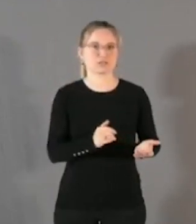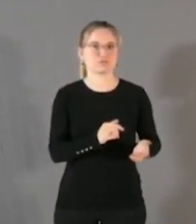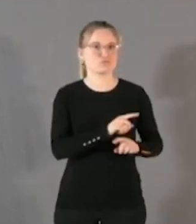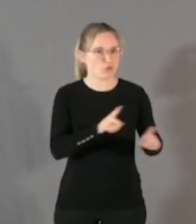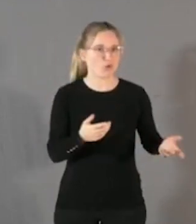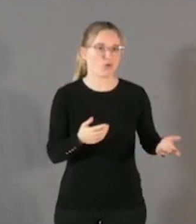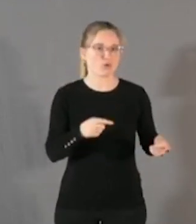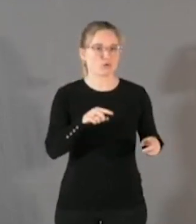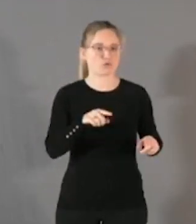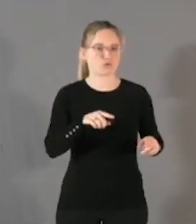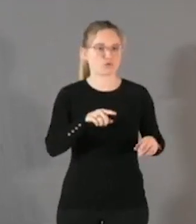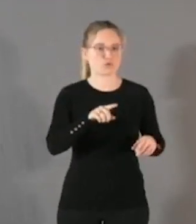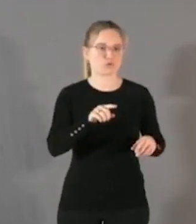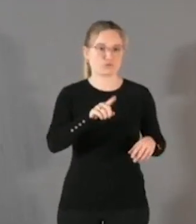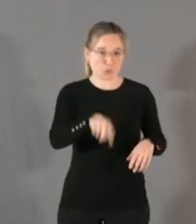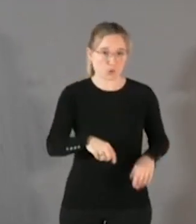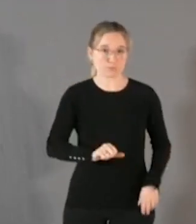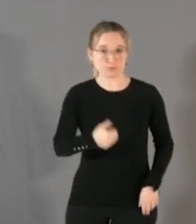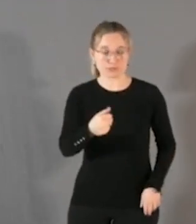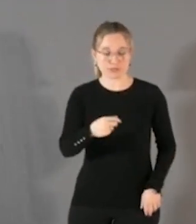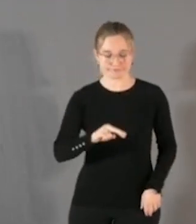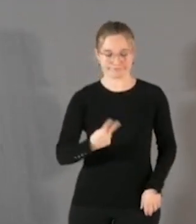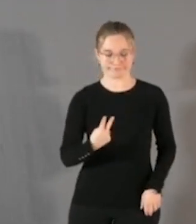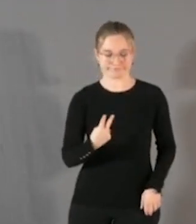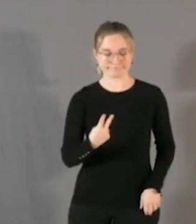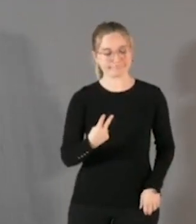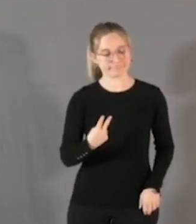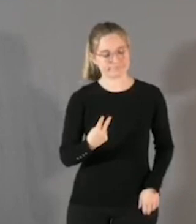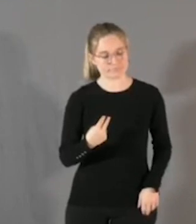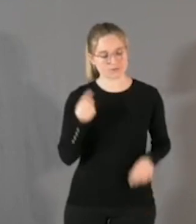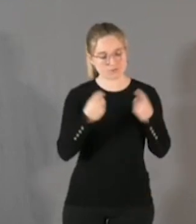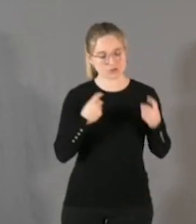porte pour trouver des solutions.